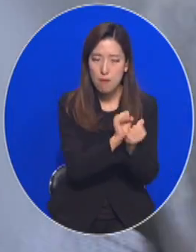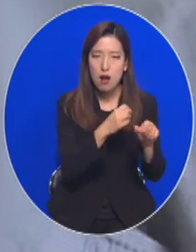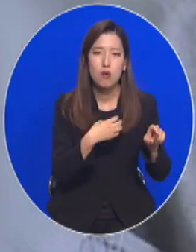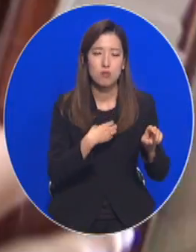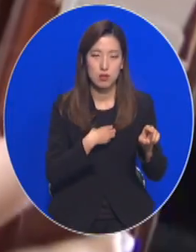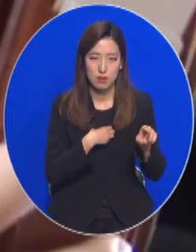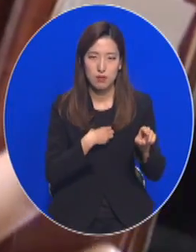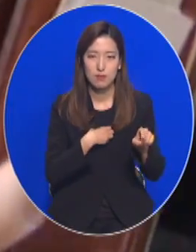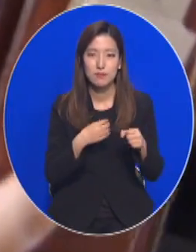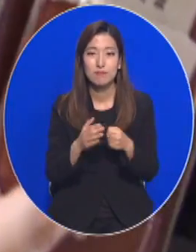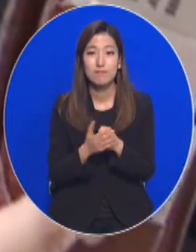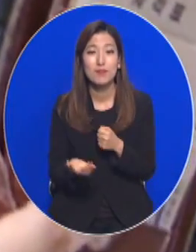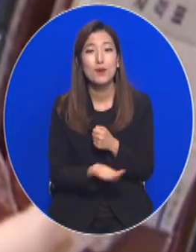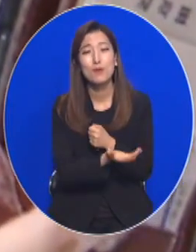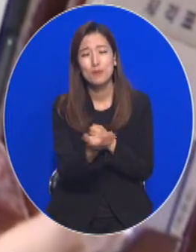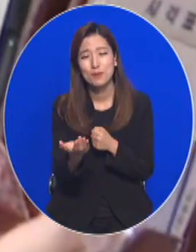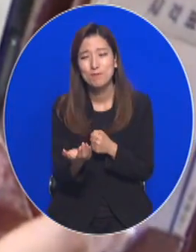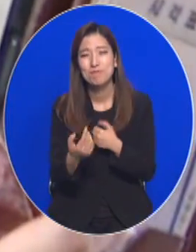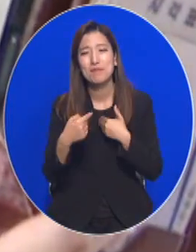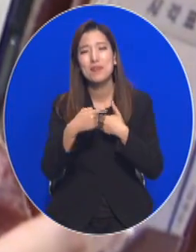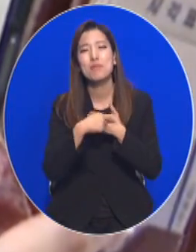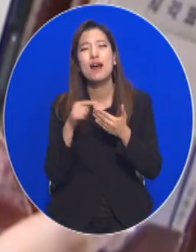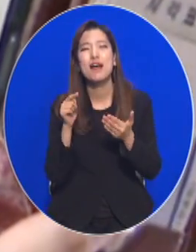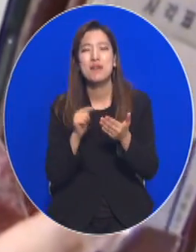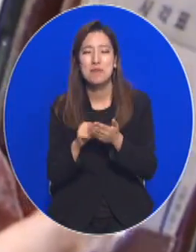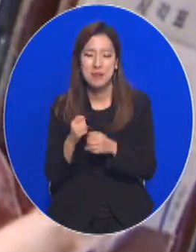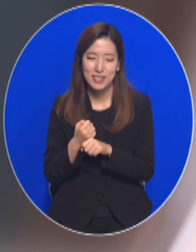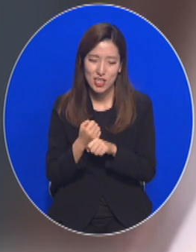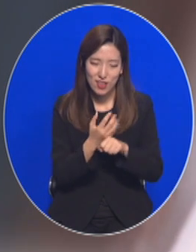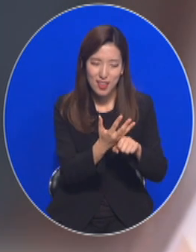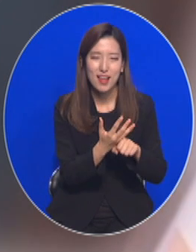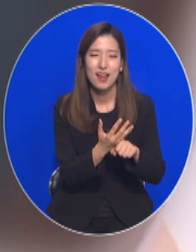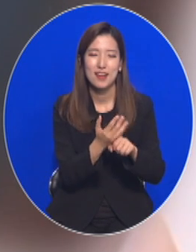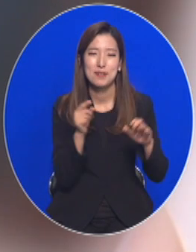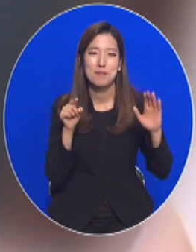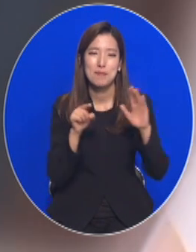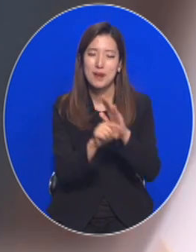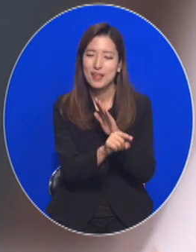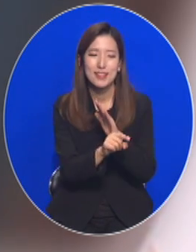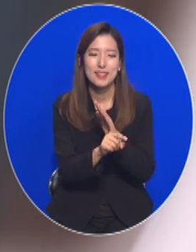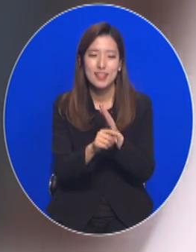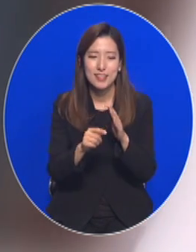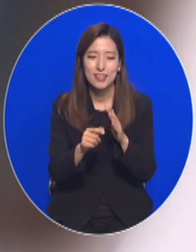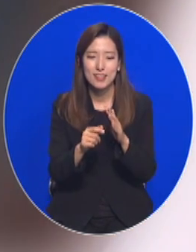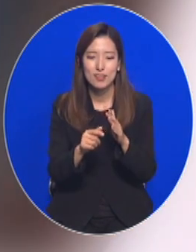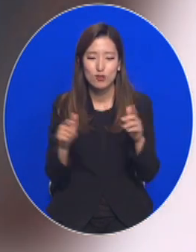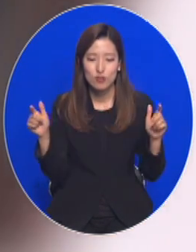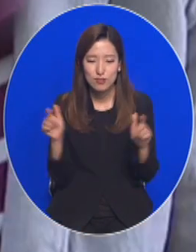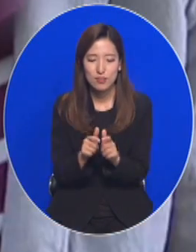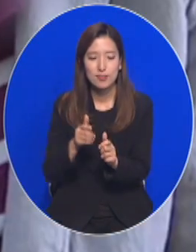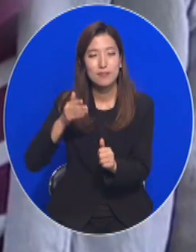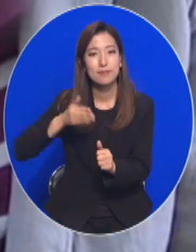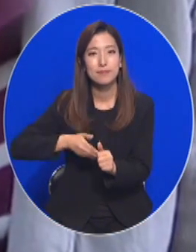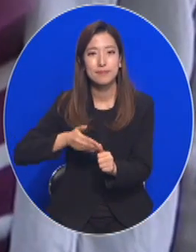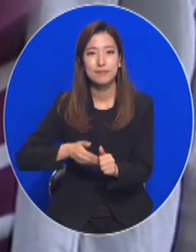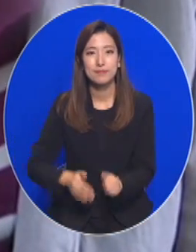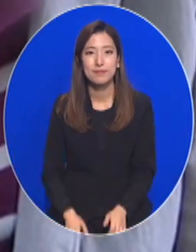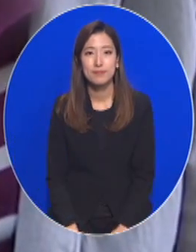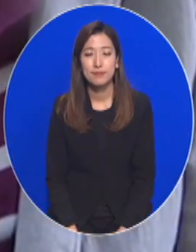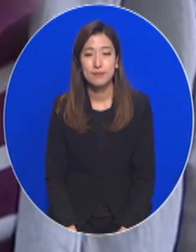추석 만큼은 멀리서 마음만 전하고 방문은 자제해야 한다는 설명입니다 ktv 이예준